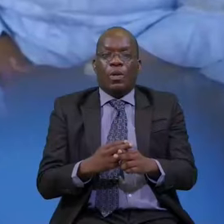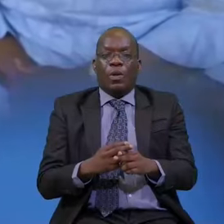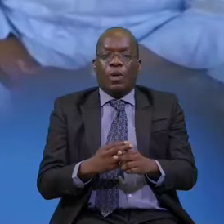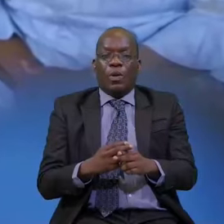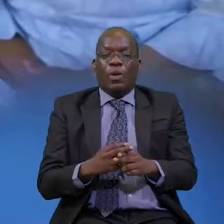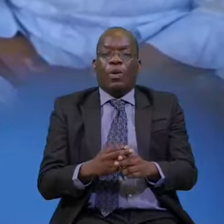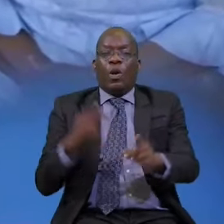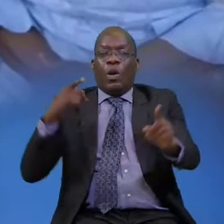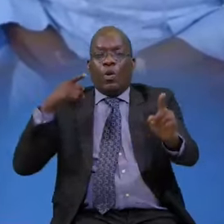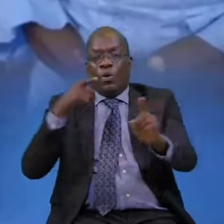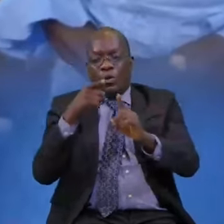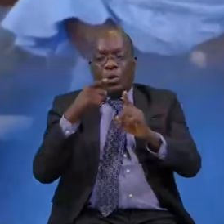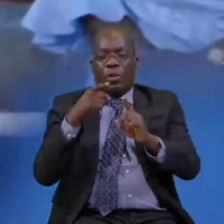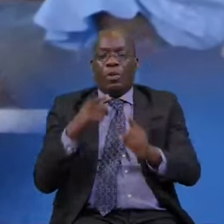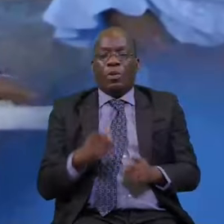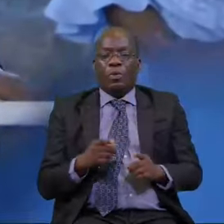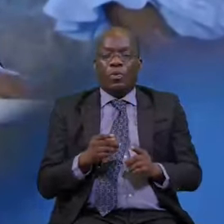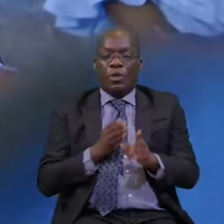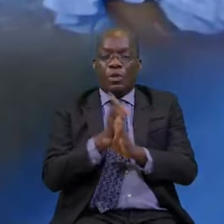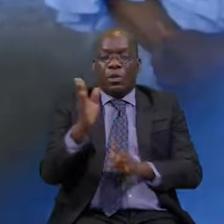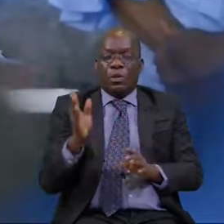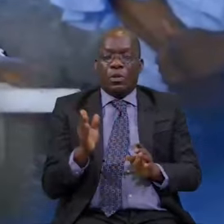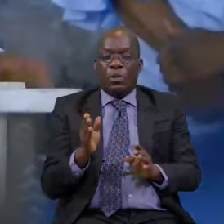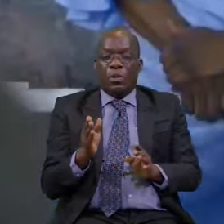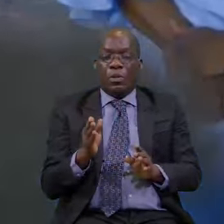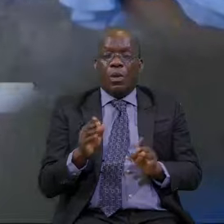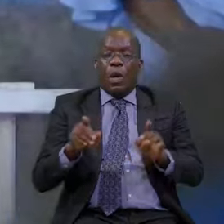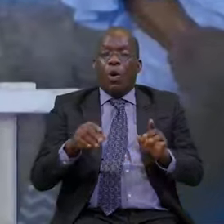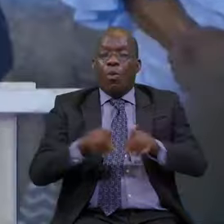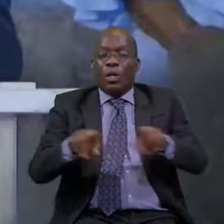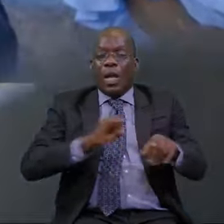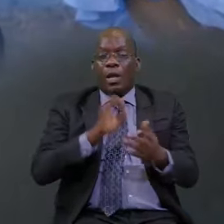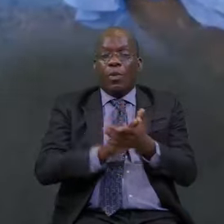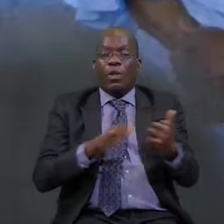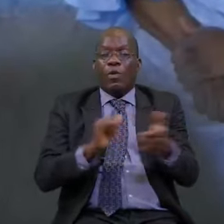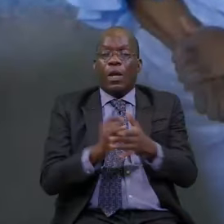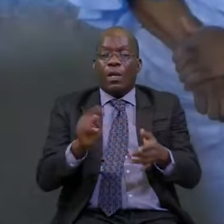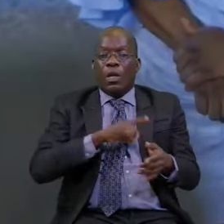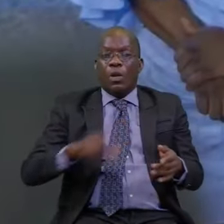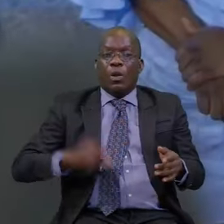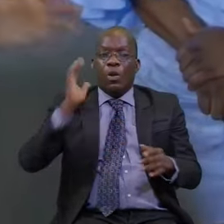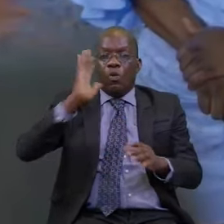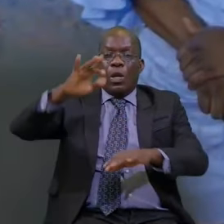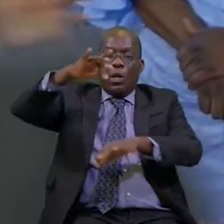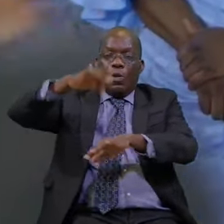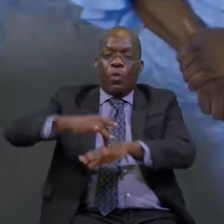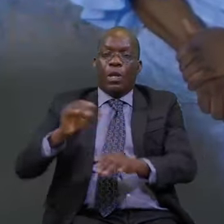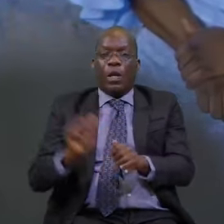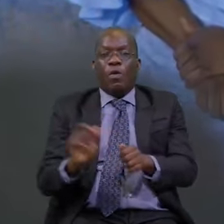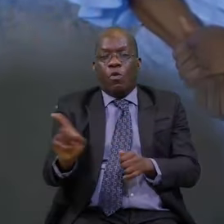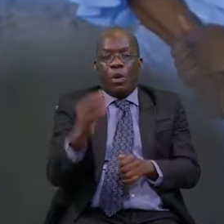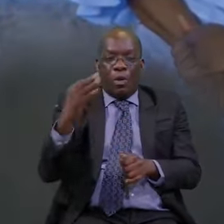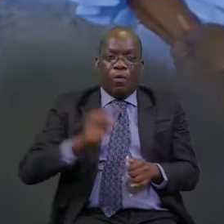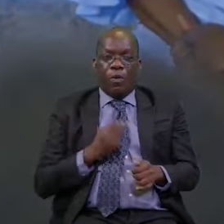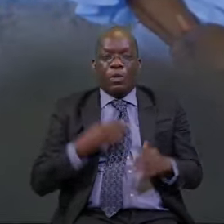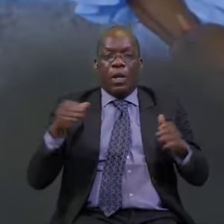bref, de direct. Mais je crois bien que le Seigneur va impacter la vie de chacun de